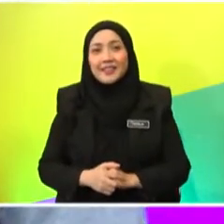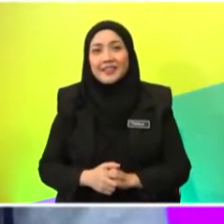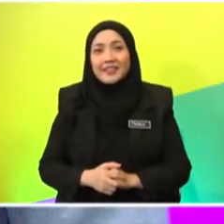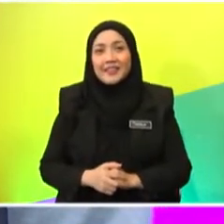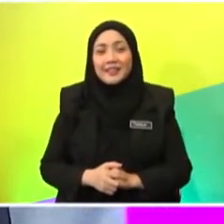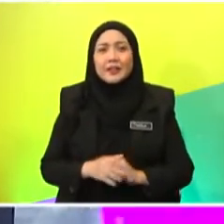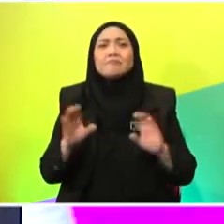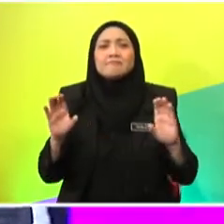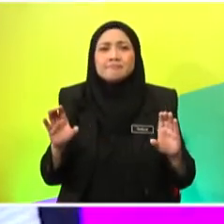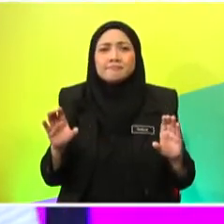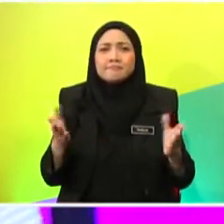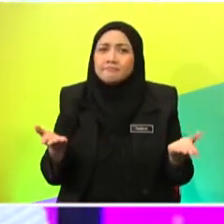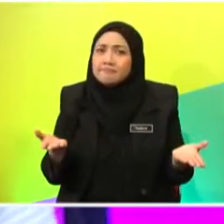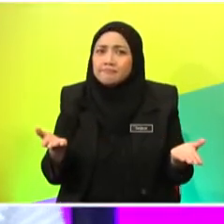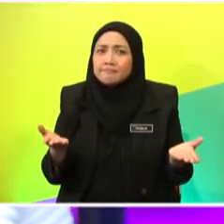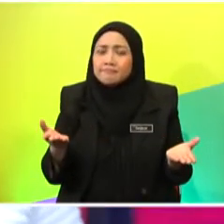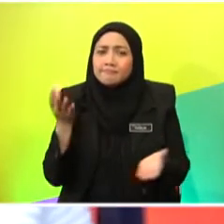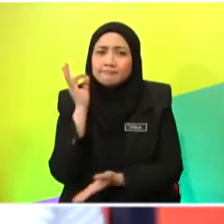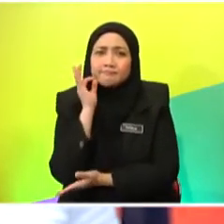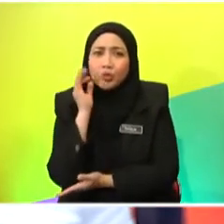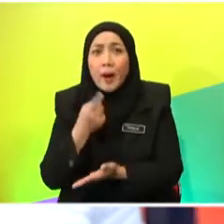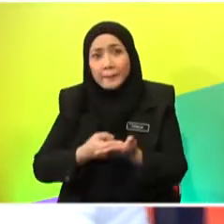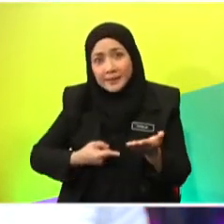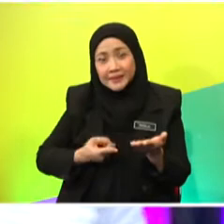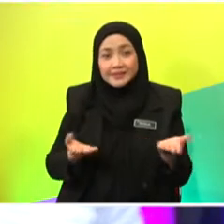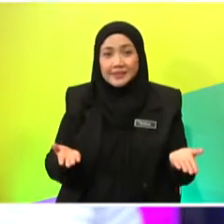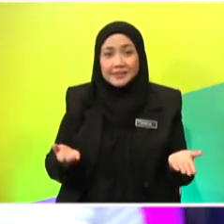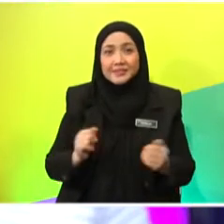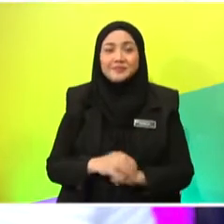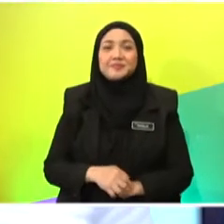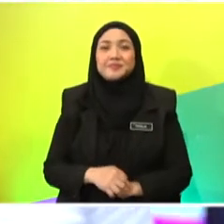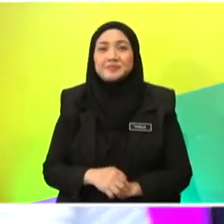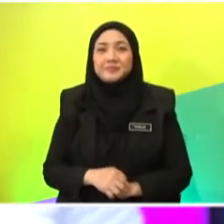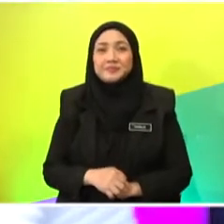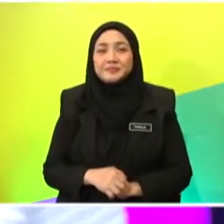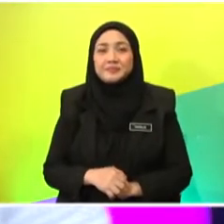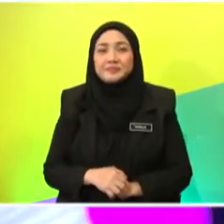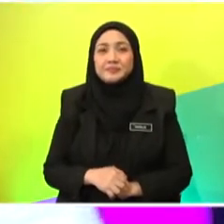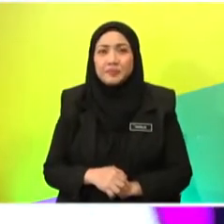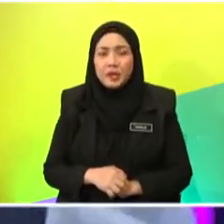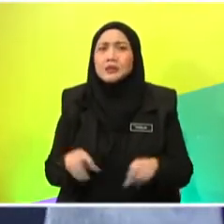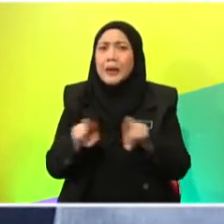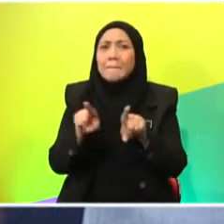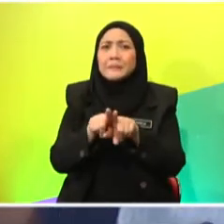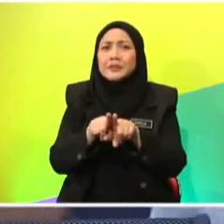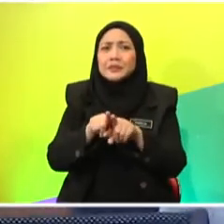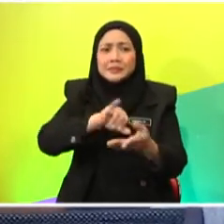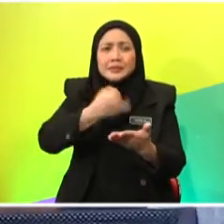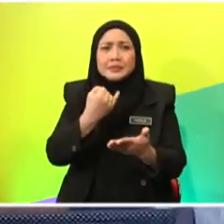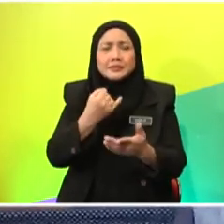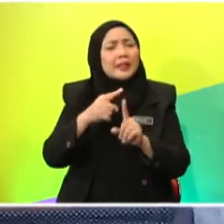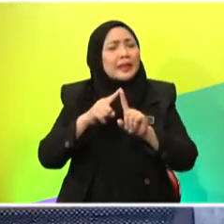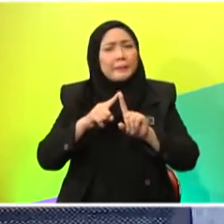uh uh apa nih buah jambu tapi bukan